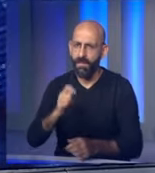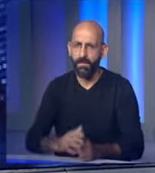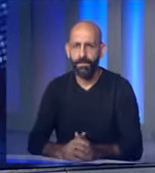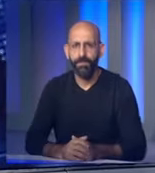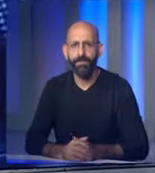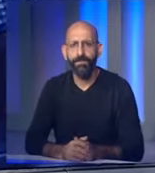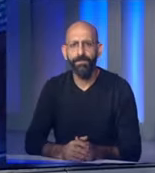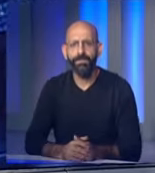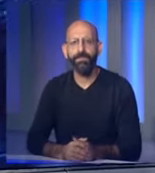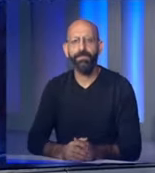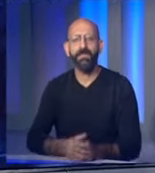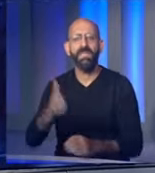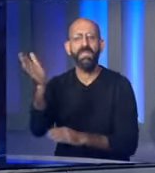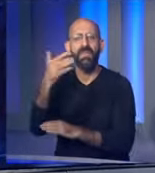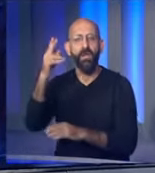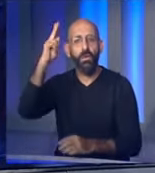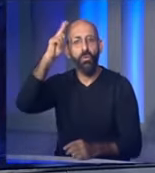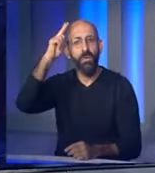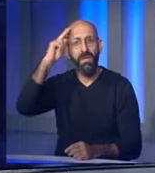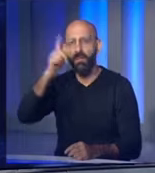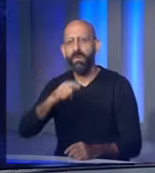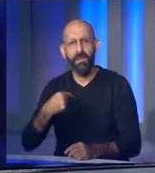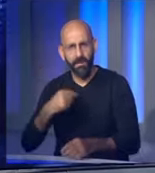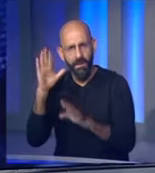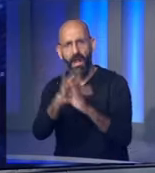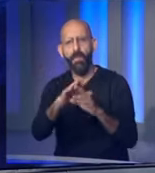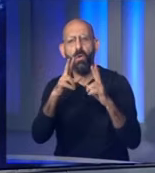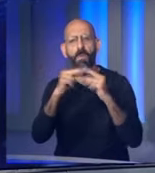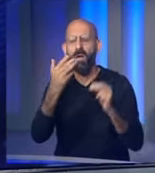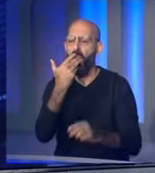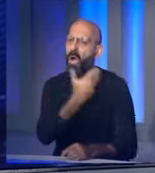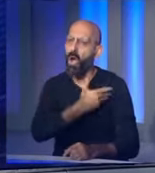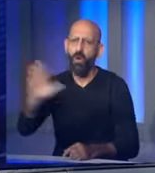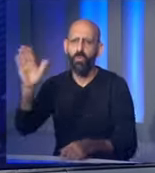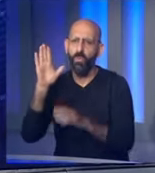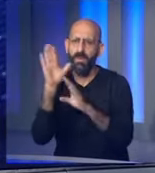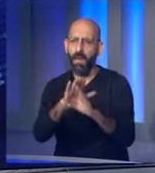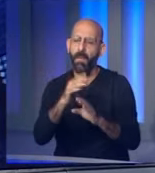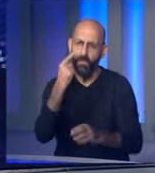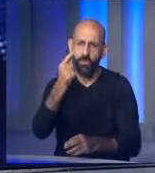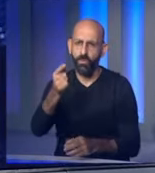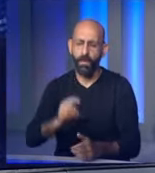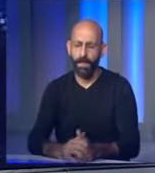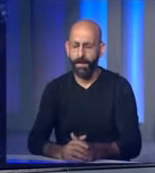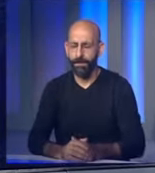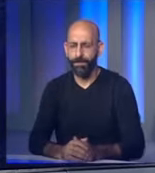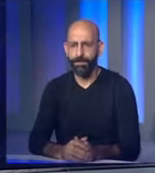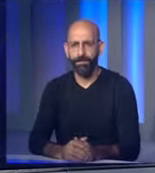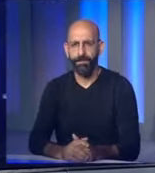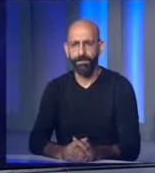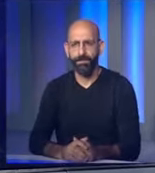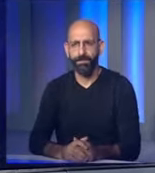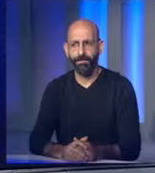حر ومستقل ومن الكركي السفير السعودي يجدد دعم المملكه العربيه السعوديه للبنان ووقوفها ووقوفها